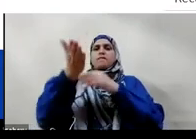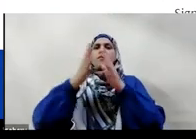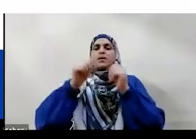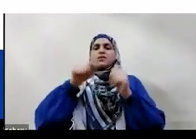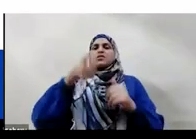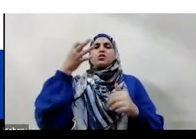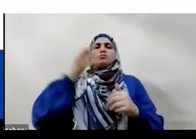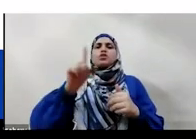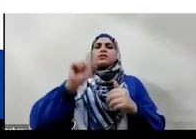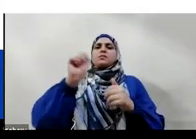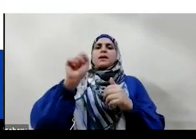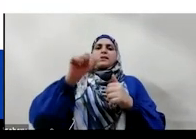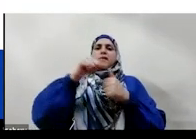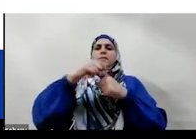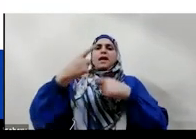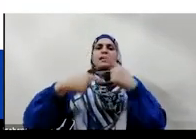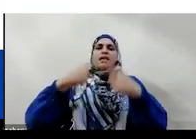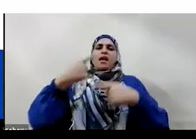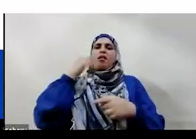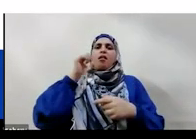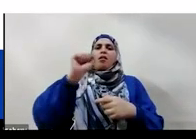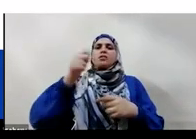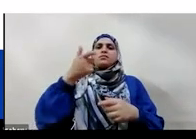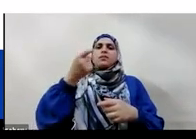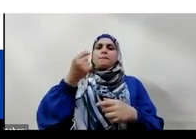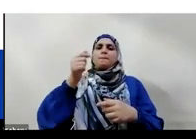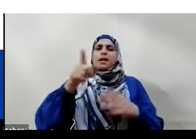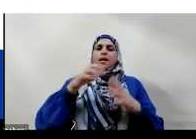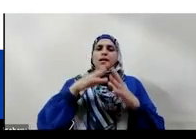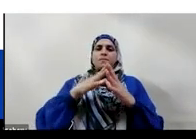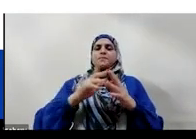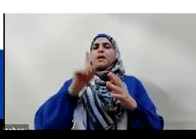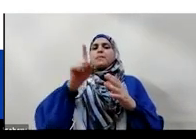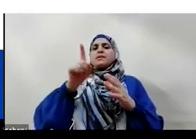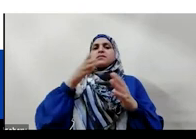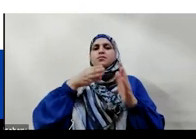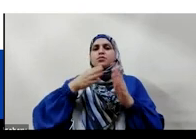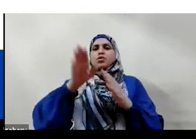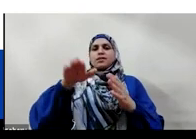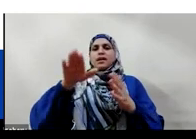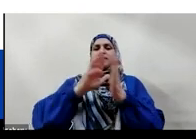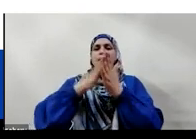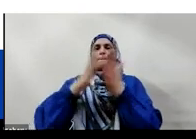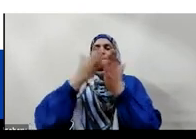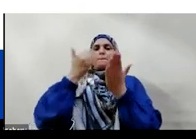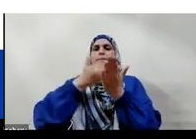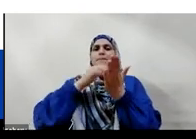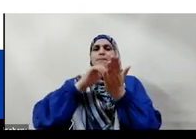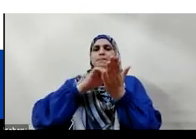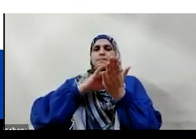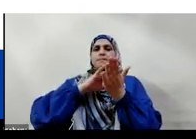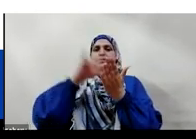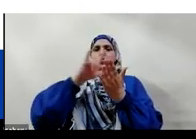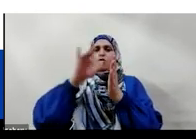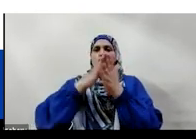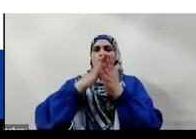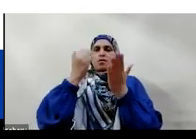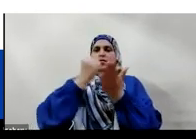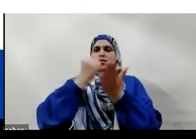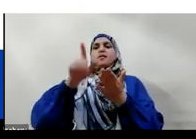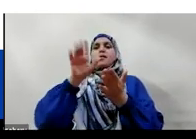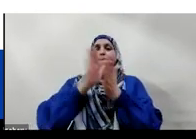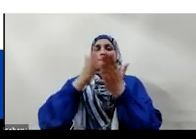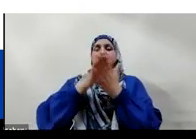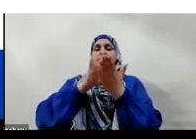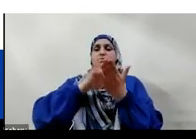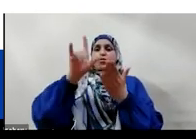حضراتكم تستكملوا أي حاجة في الجزئية دي، بس بتروحوا عند حتة ال passport and أو travel document لو معاكم passport